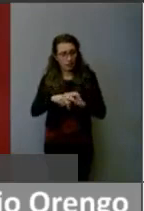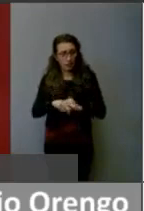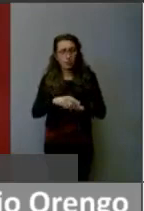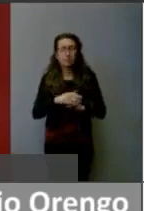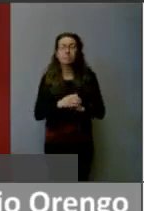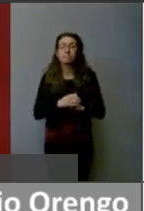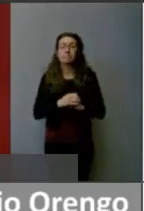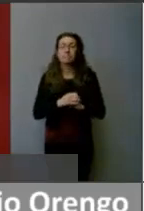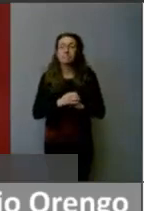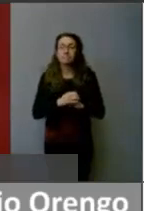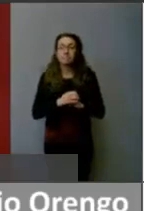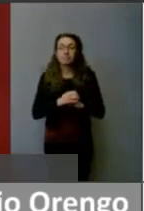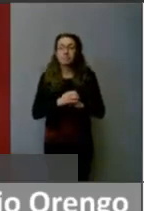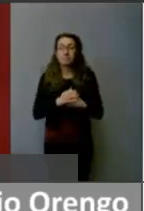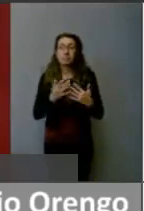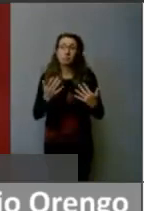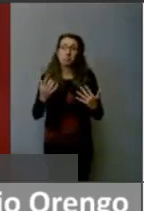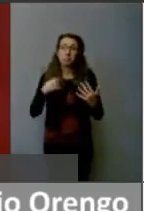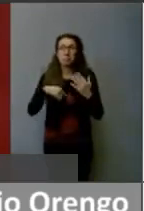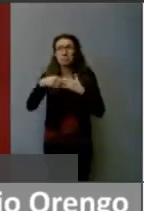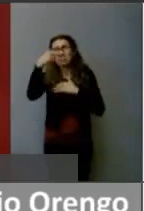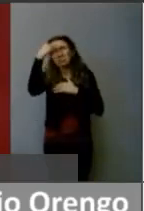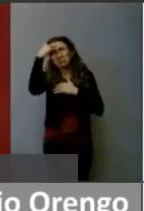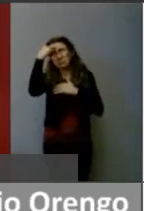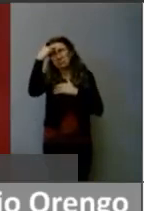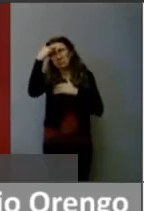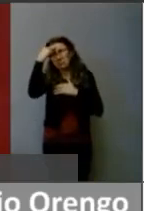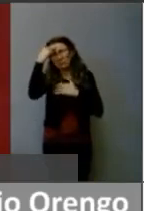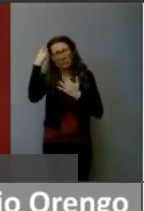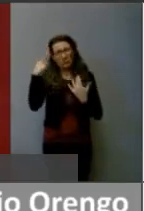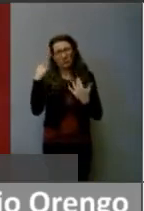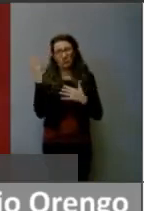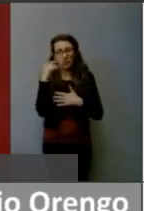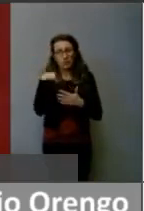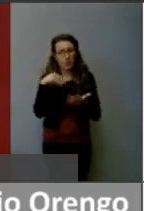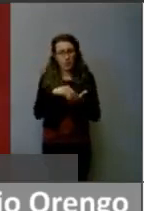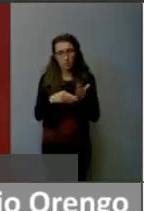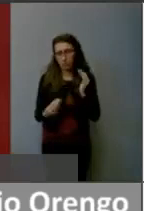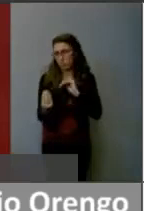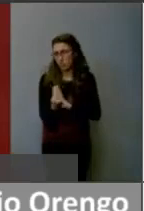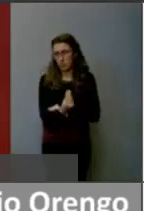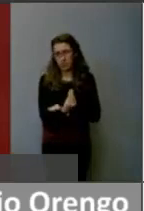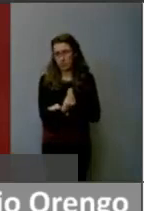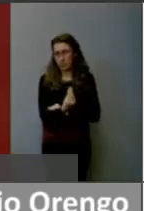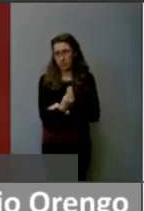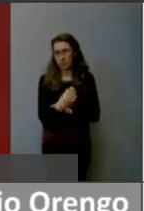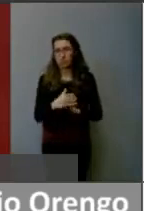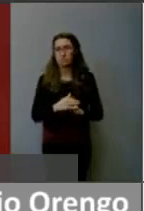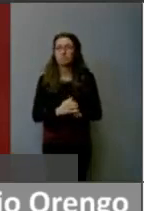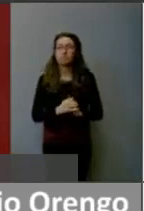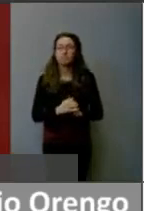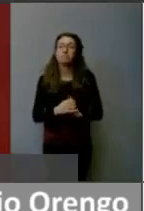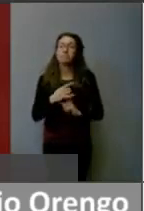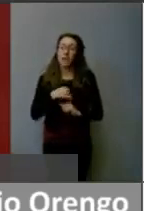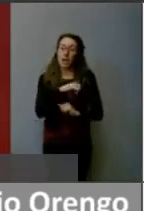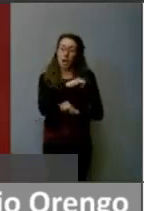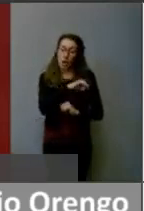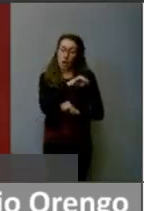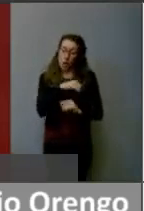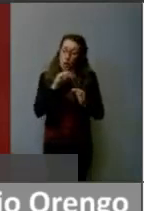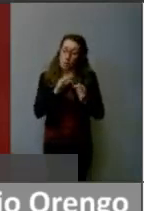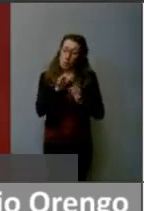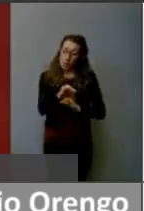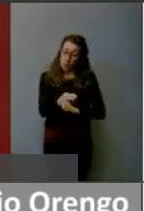A memoria non ricordo di essere stato presente. Ho parlato con col municipio